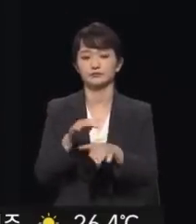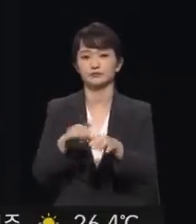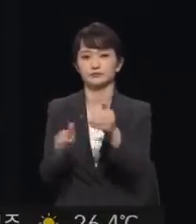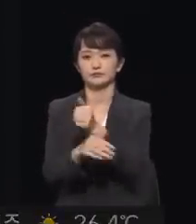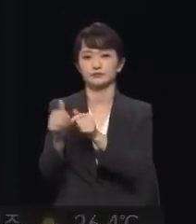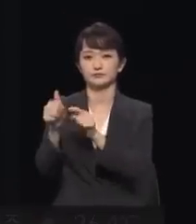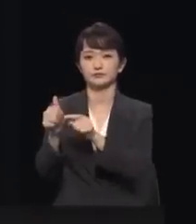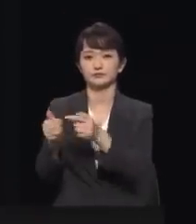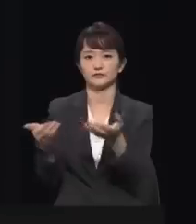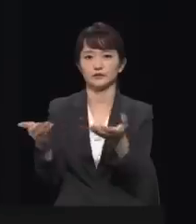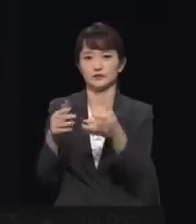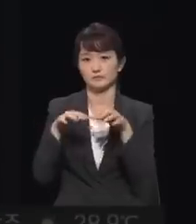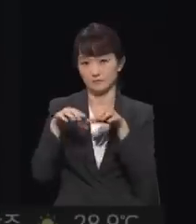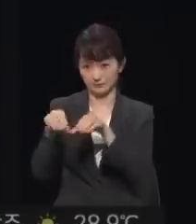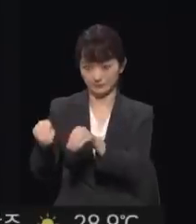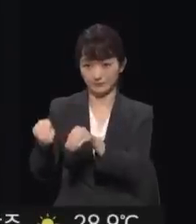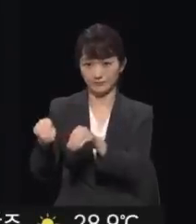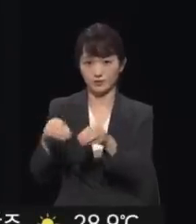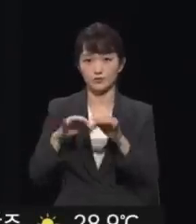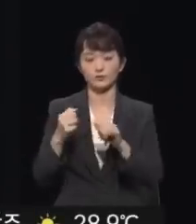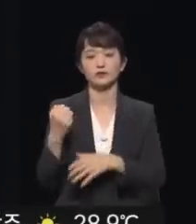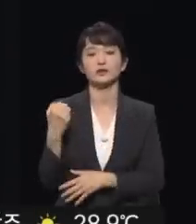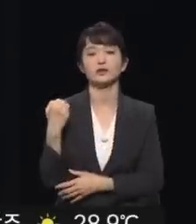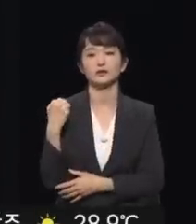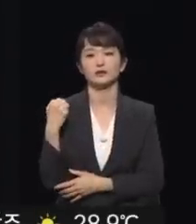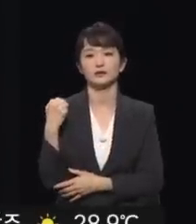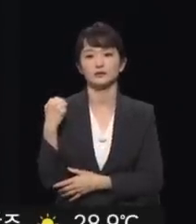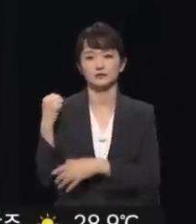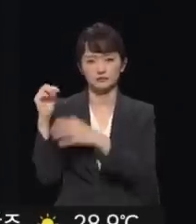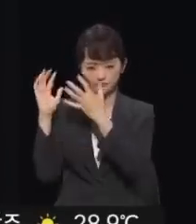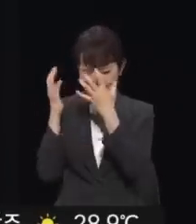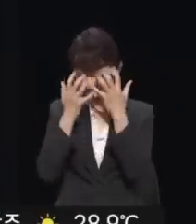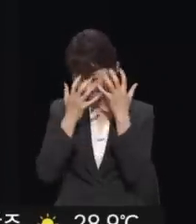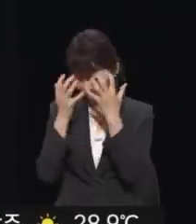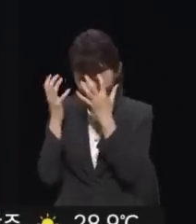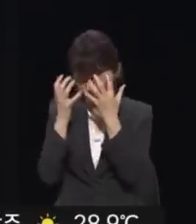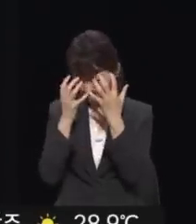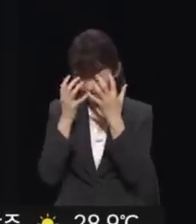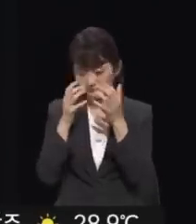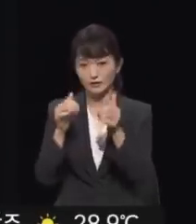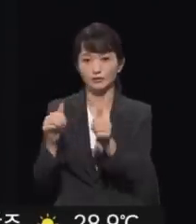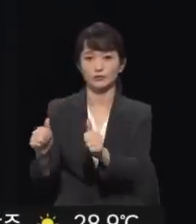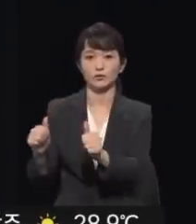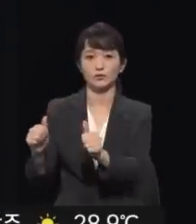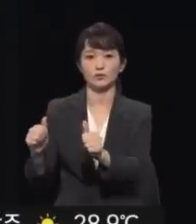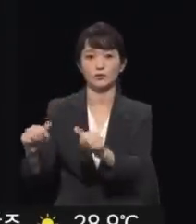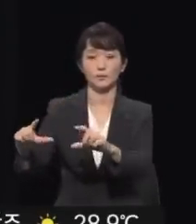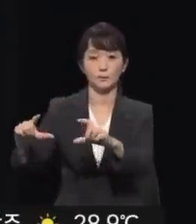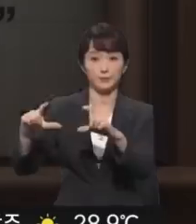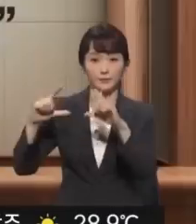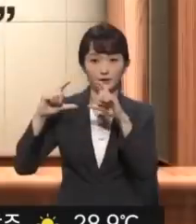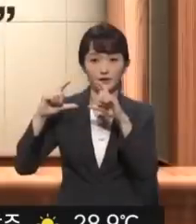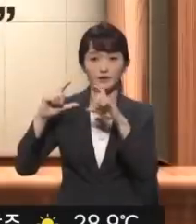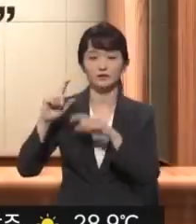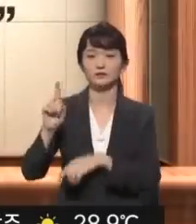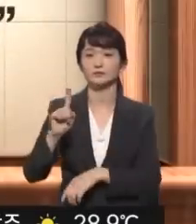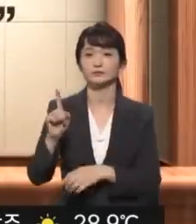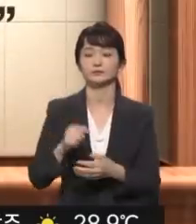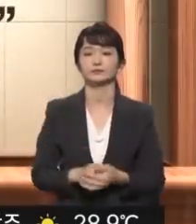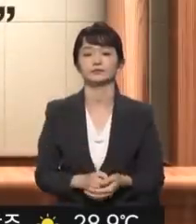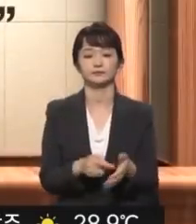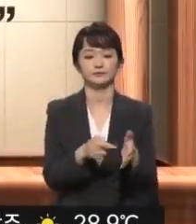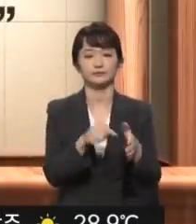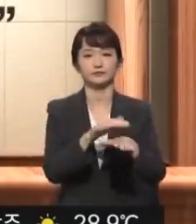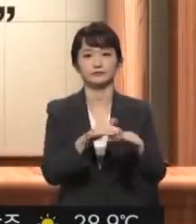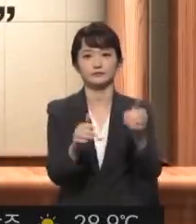직무가 정지되고 요 국민의 힘은 대혼란에 빠진 상황인데 법원의 판단을 잠깐 보면 예 비대위원장